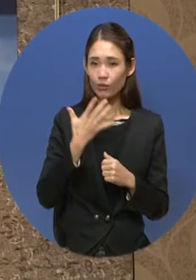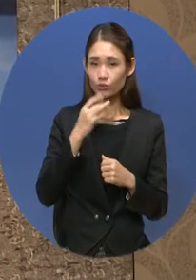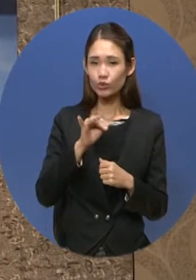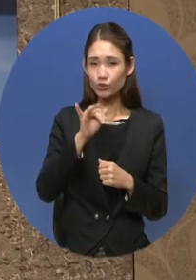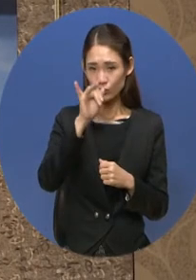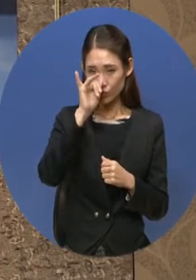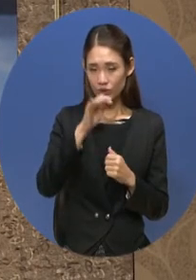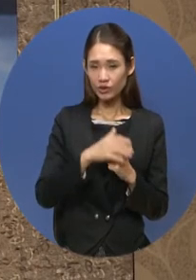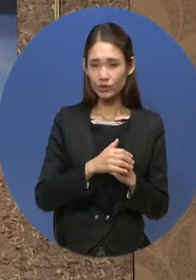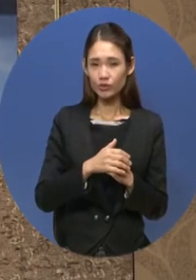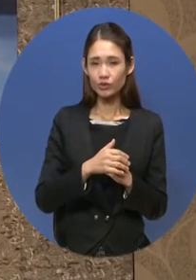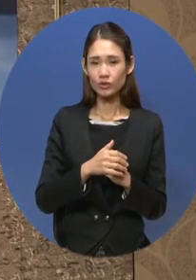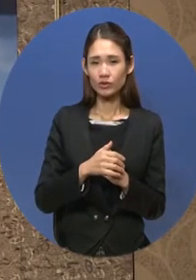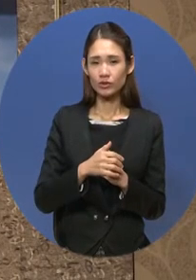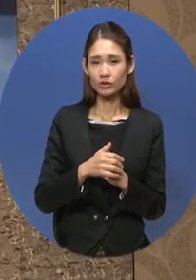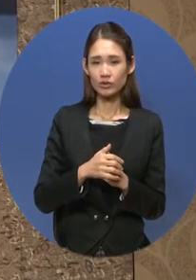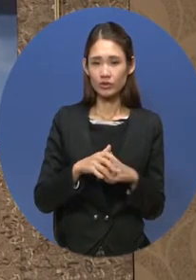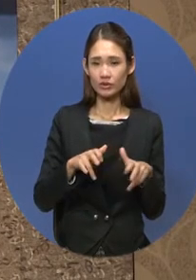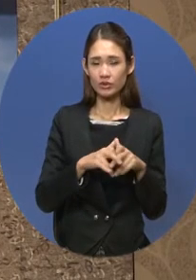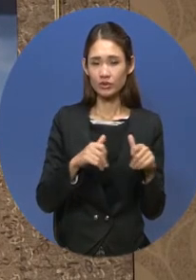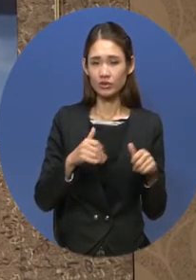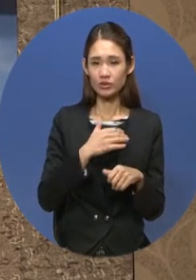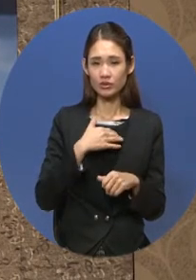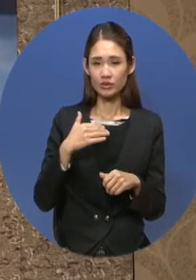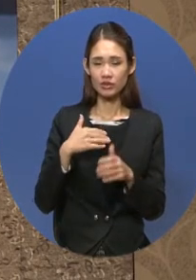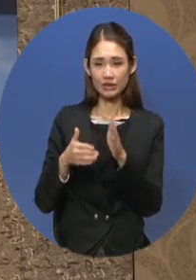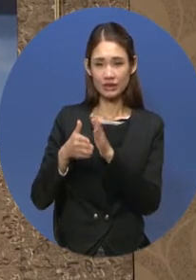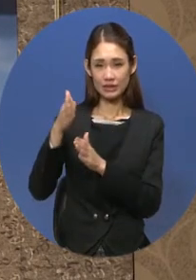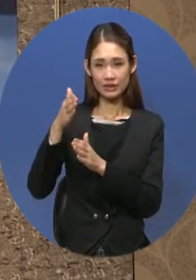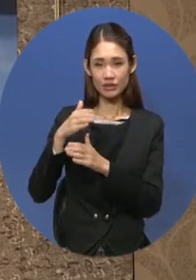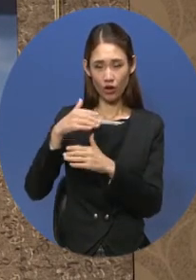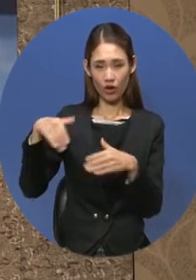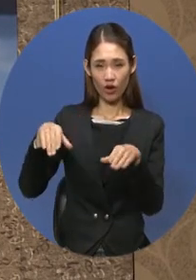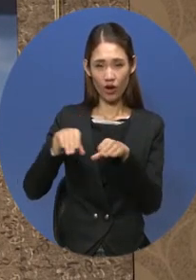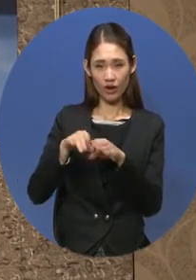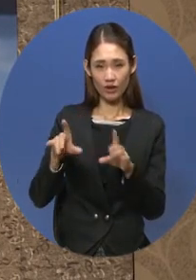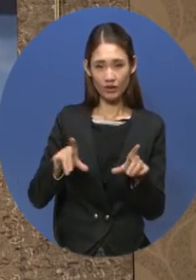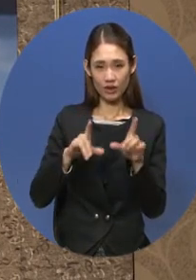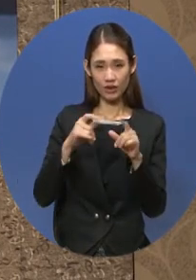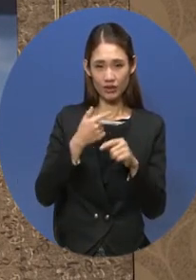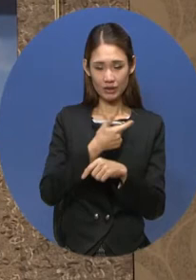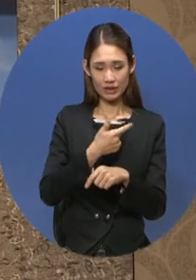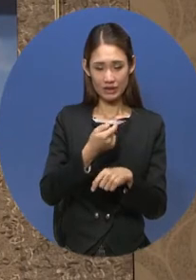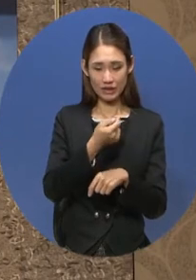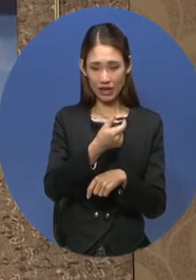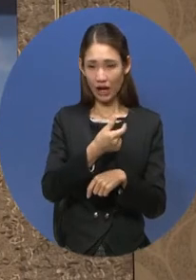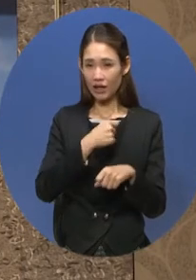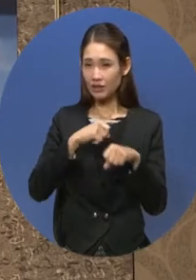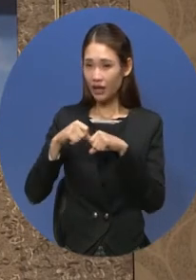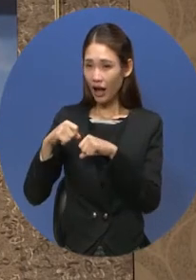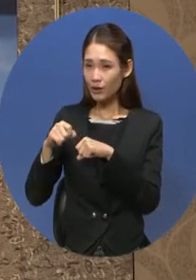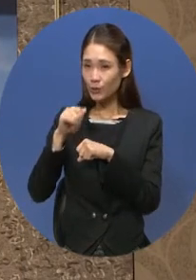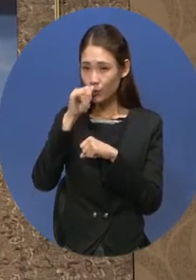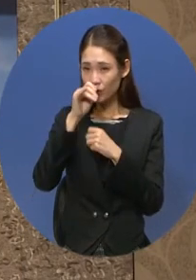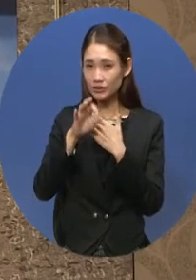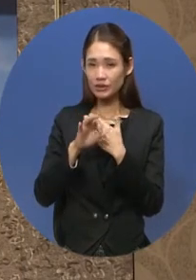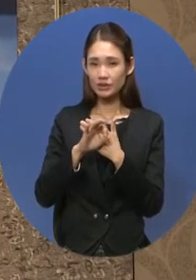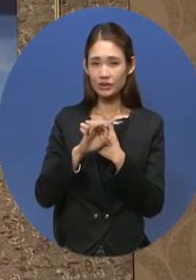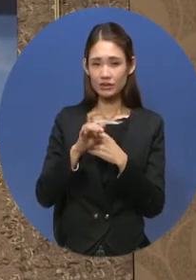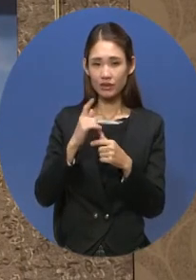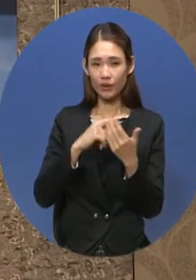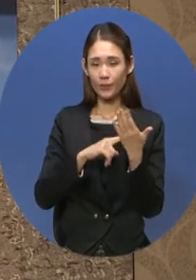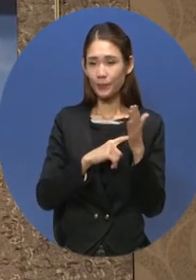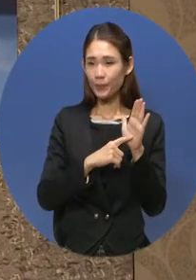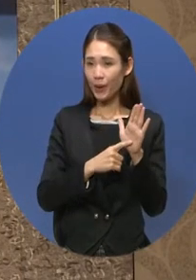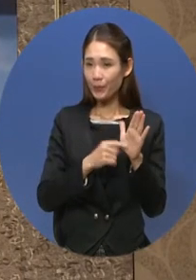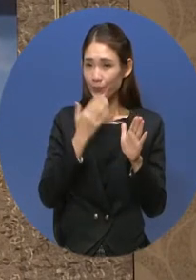네. 교육기회도 있고 이제 장애인들도 나름대로 그 시설에서 예술 활동을 작게 크게 하고 있으면 네. 그거를 또 발표할 수